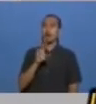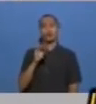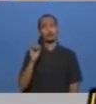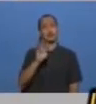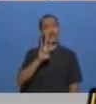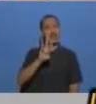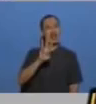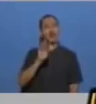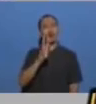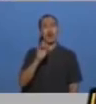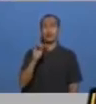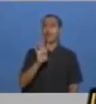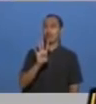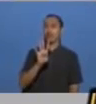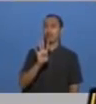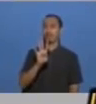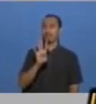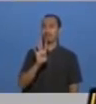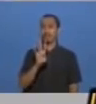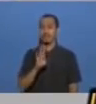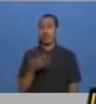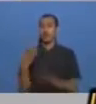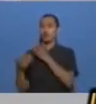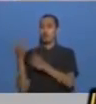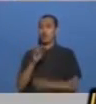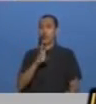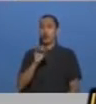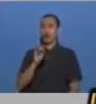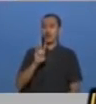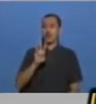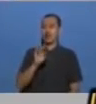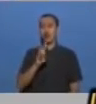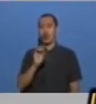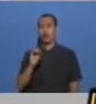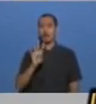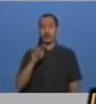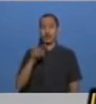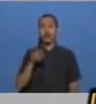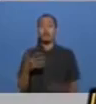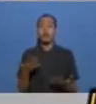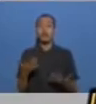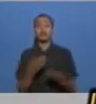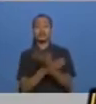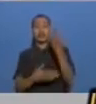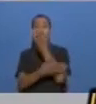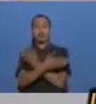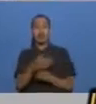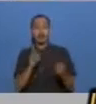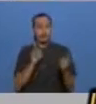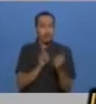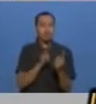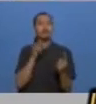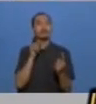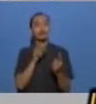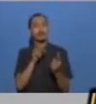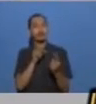2003-2004 gitu ya. Memang waktu itu kami menemukan banyak teman-teman penyandang disabilitas yang mereka walaupun sudah